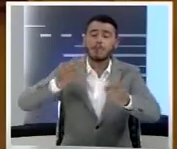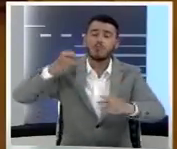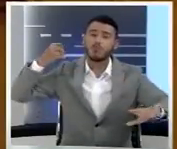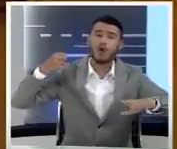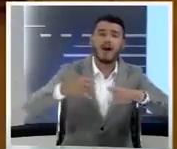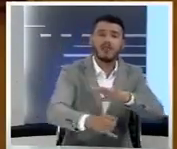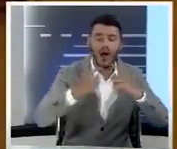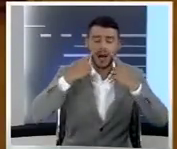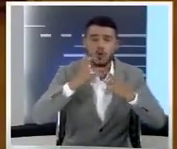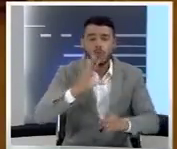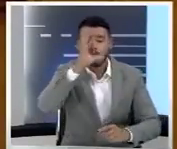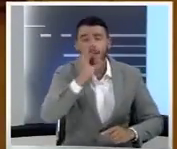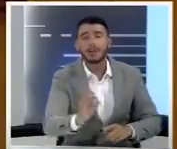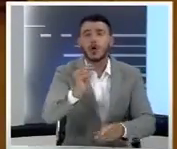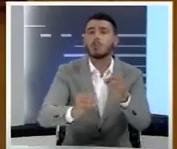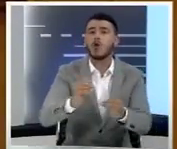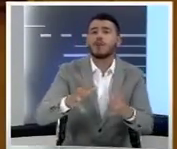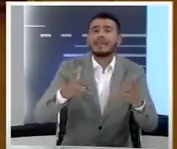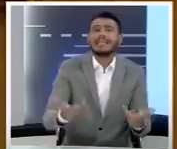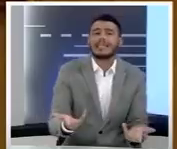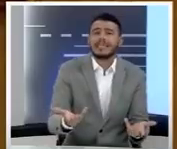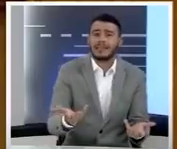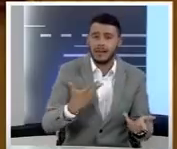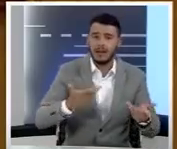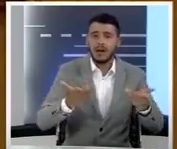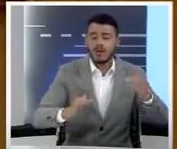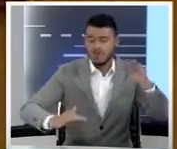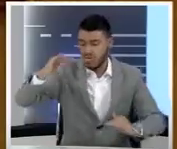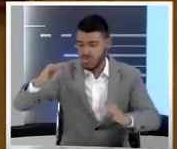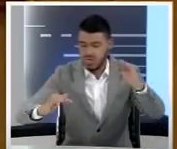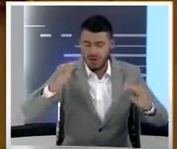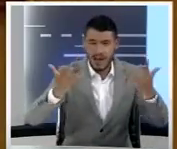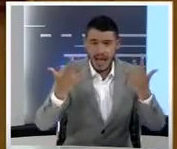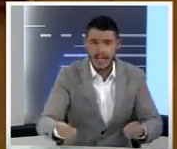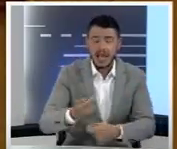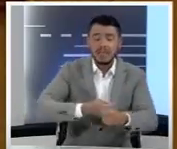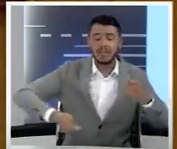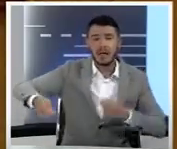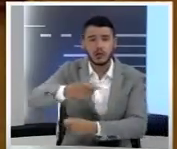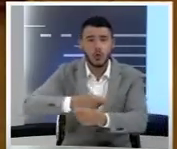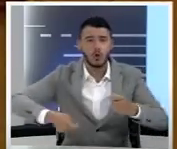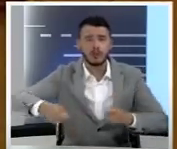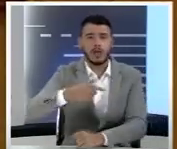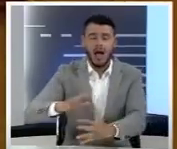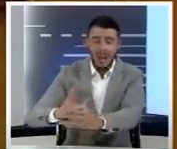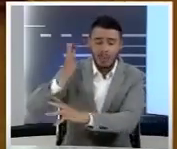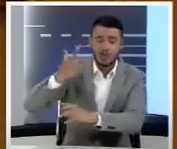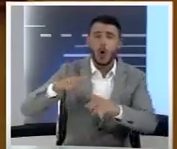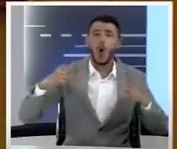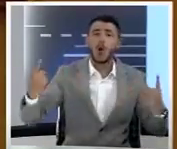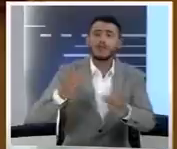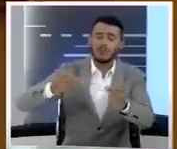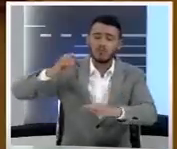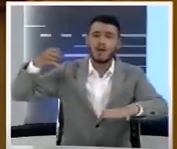Η αποσπασματικότητα της ανάπτυξης, η ανισότητα της ανάπτυξης, η ποιότητα της επιχειρηματικότητας της χώρας μας, όλα αυτά τα βαθύτερα προβλήματα,